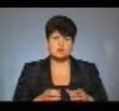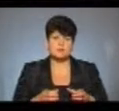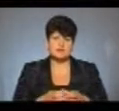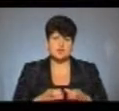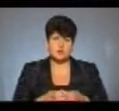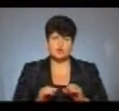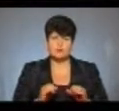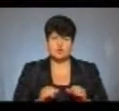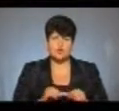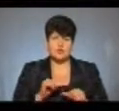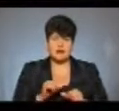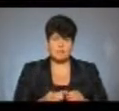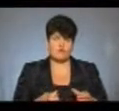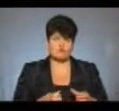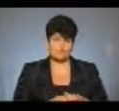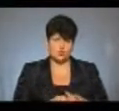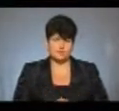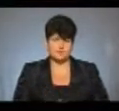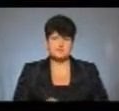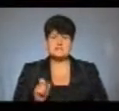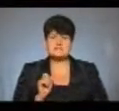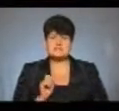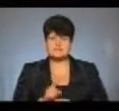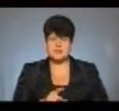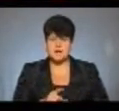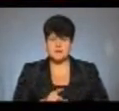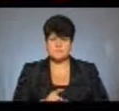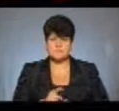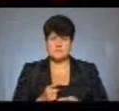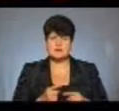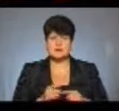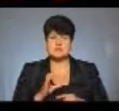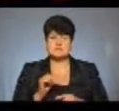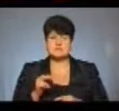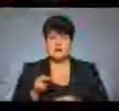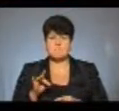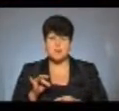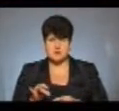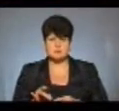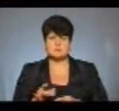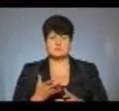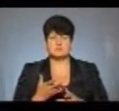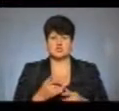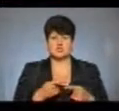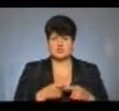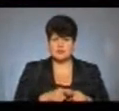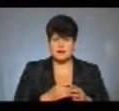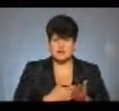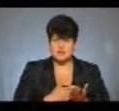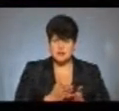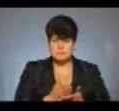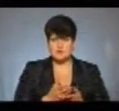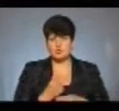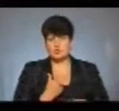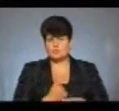батальйоні командиром окремого взводу. Завдання – це саперний напрямок, інженерний напрямок. Наша зона відповідальності